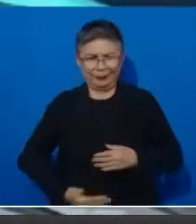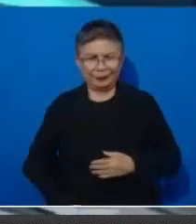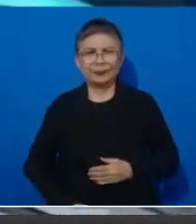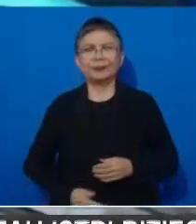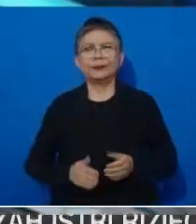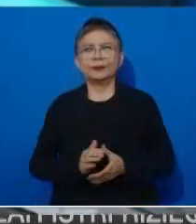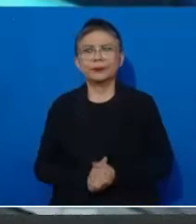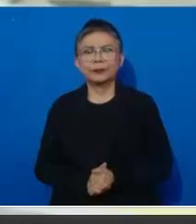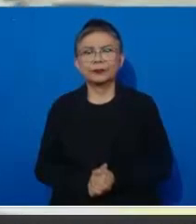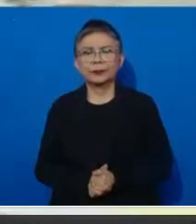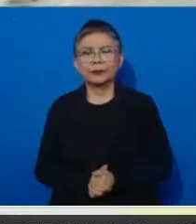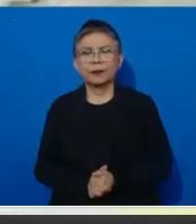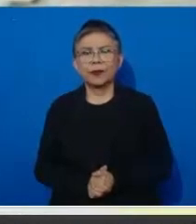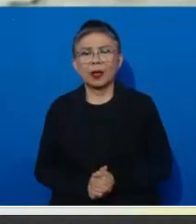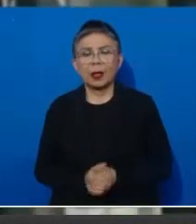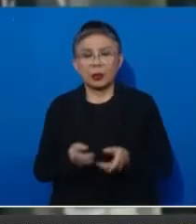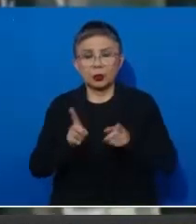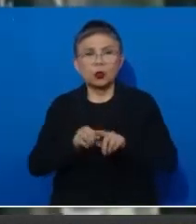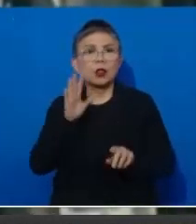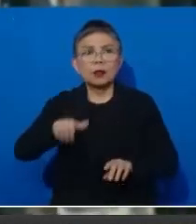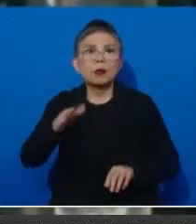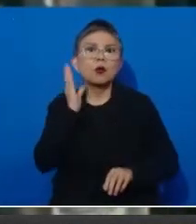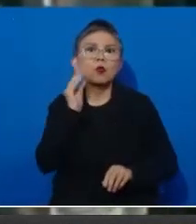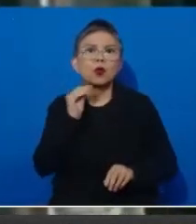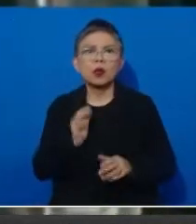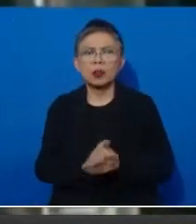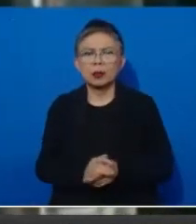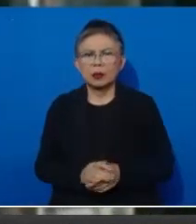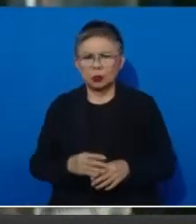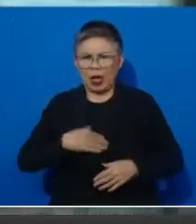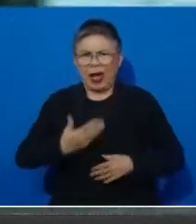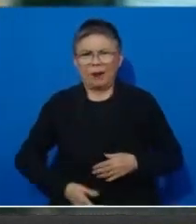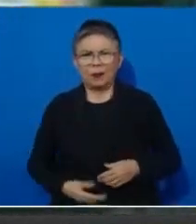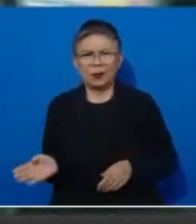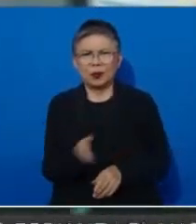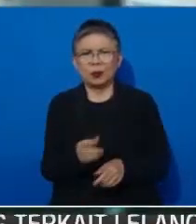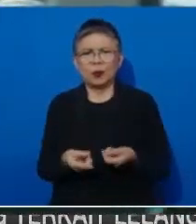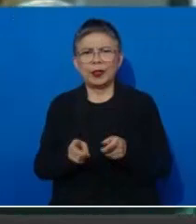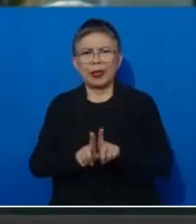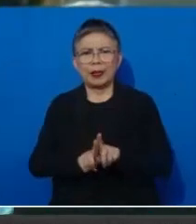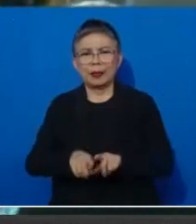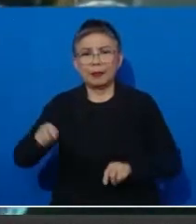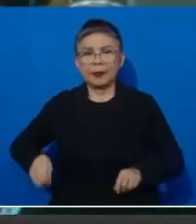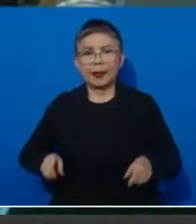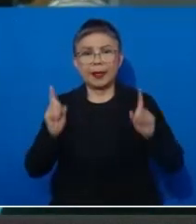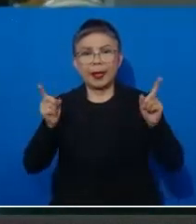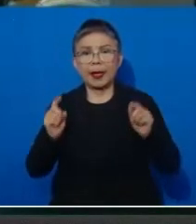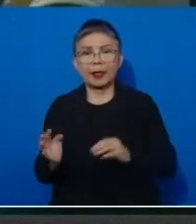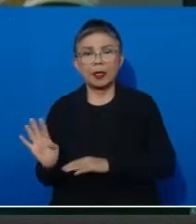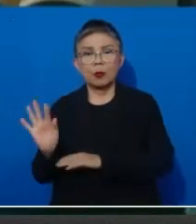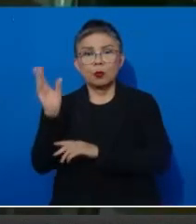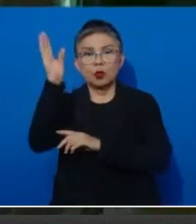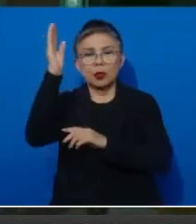terpaksa. Sebagian besar pasangan anak di bawah umur ini hamil di luar nikah. Selain itu, pihak pengadilan agama Bojonegoro menyebut